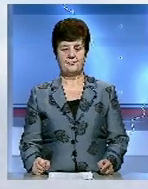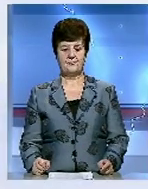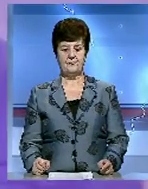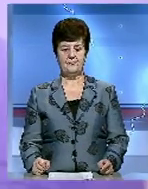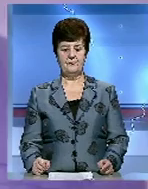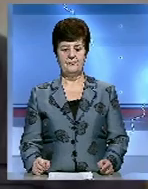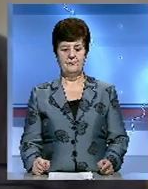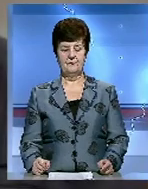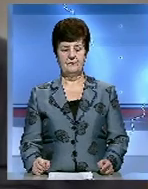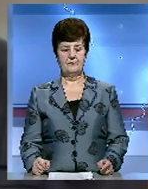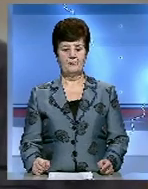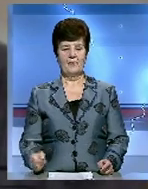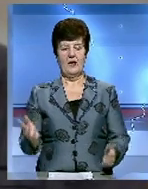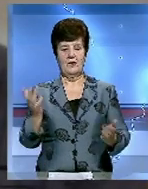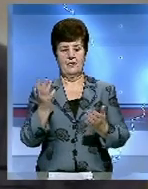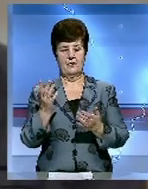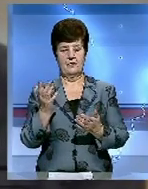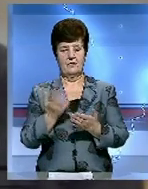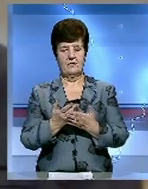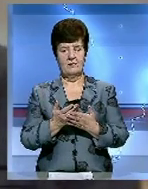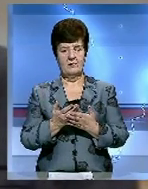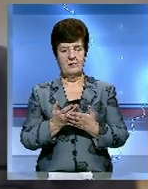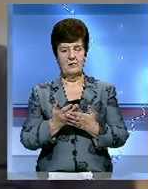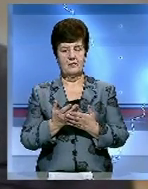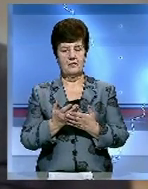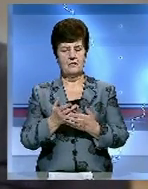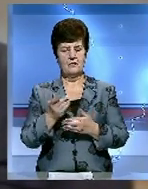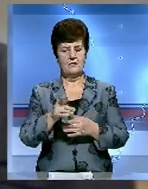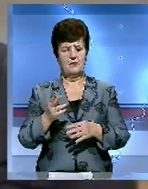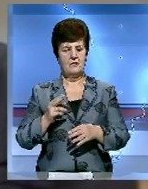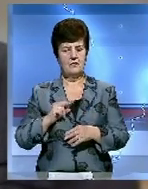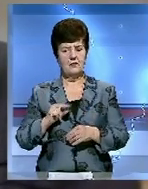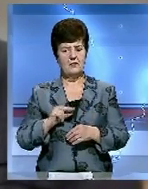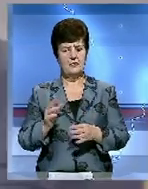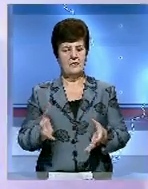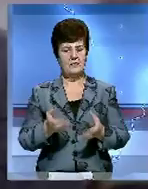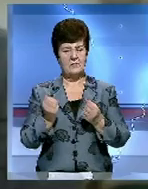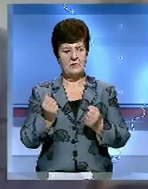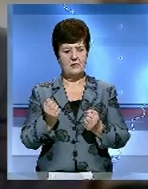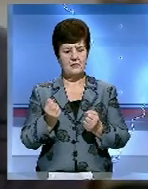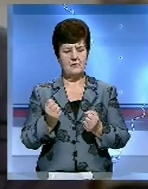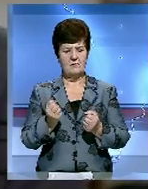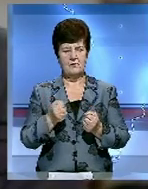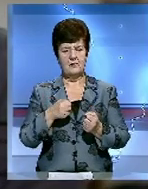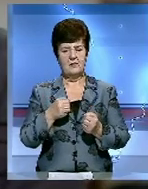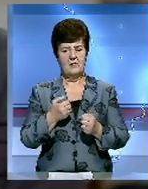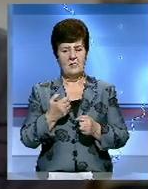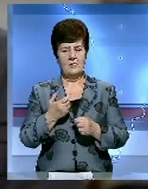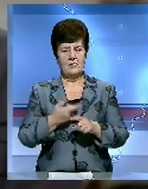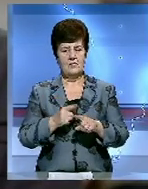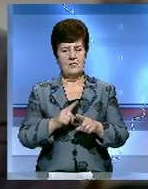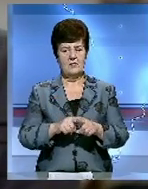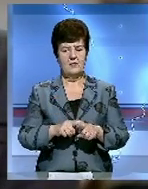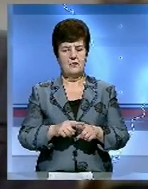К сожалению, люди, живущие с ВИЧ, подвергаются стигме и дискриминации в Молдове. В сообществе нет понимания,